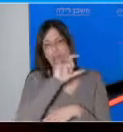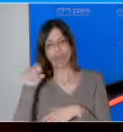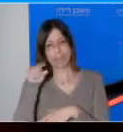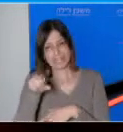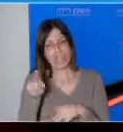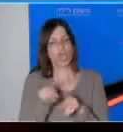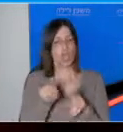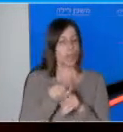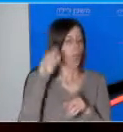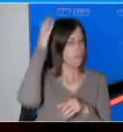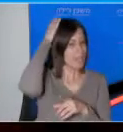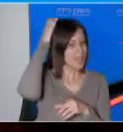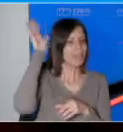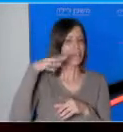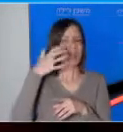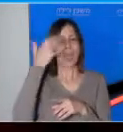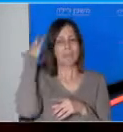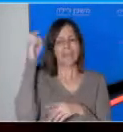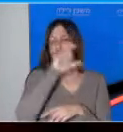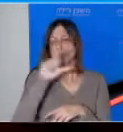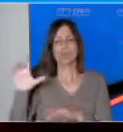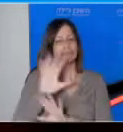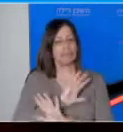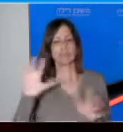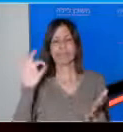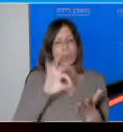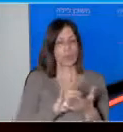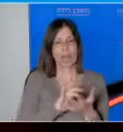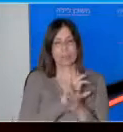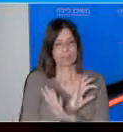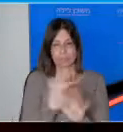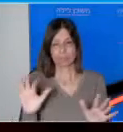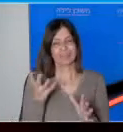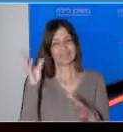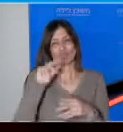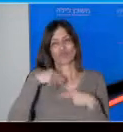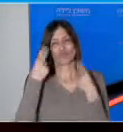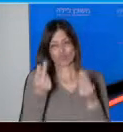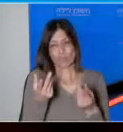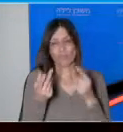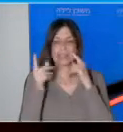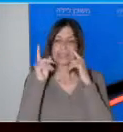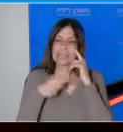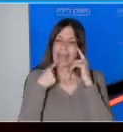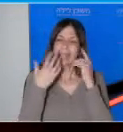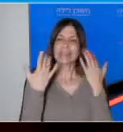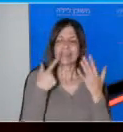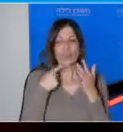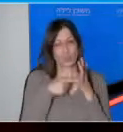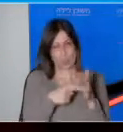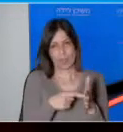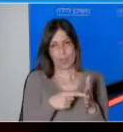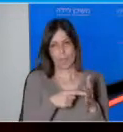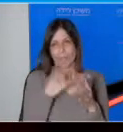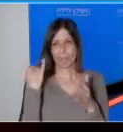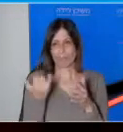כמו שבנט אשם, בנט ולפיד אשמים בזה, נקודה. זאת אומרת, ועוד פעם, צריך גם להגיד כאן למשל דוגמה, כל